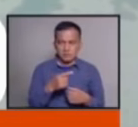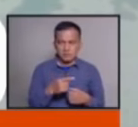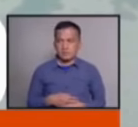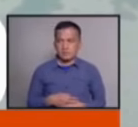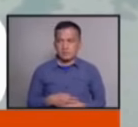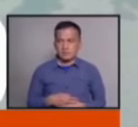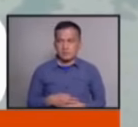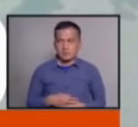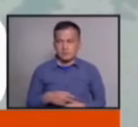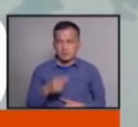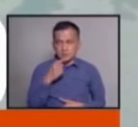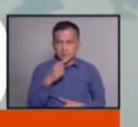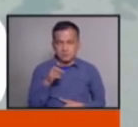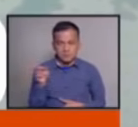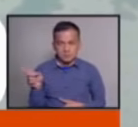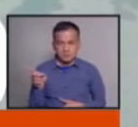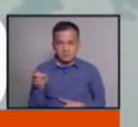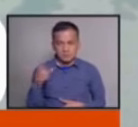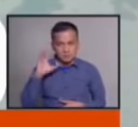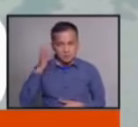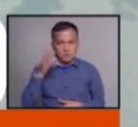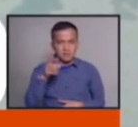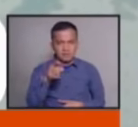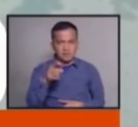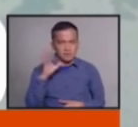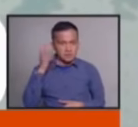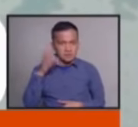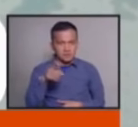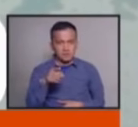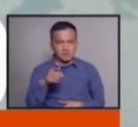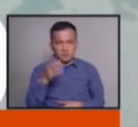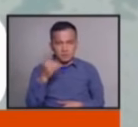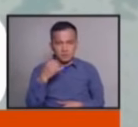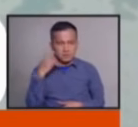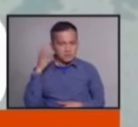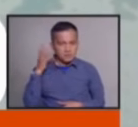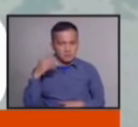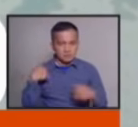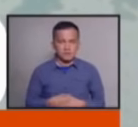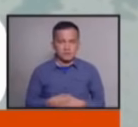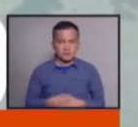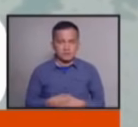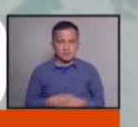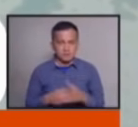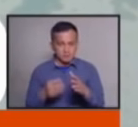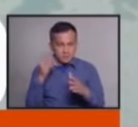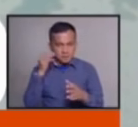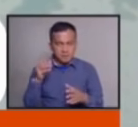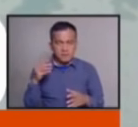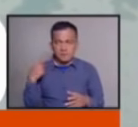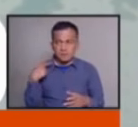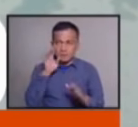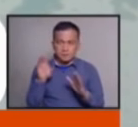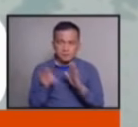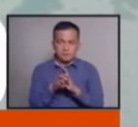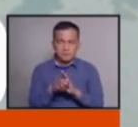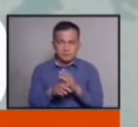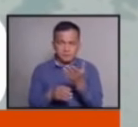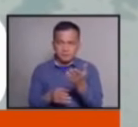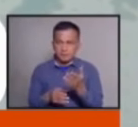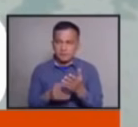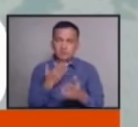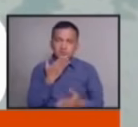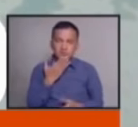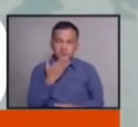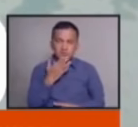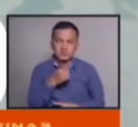po, sir. Sinabi mong siya po ay nabuang. Kayo po ang nabuang. Nabuang po kayo sa batang lalaki. Ma'am, meron pong litrato. Ayan, o sweet